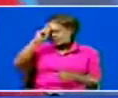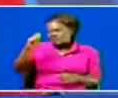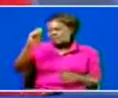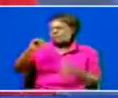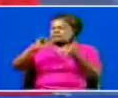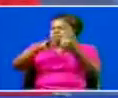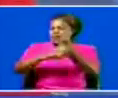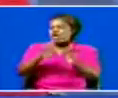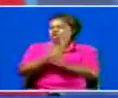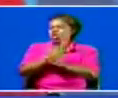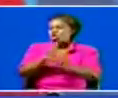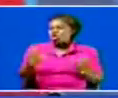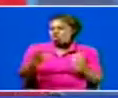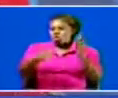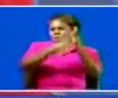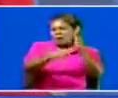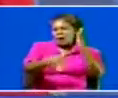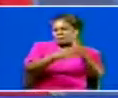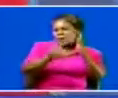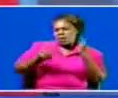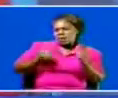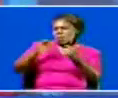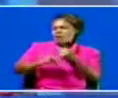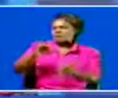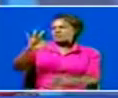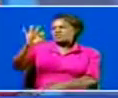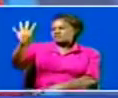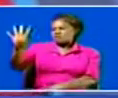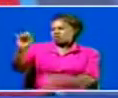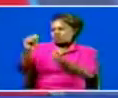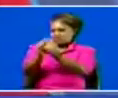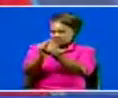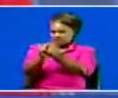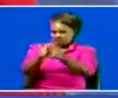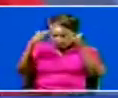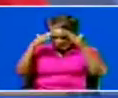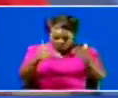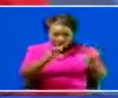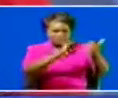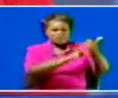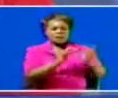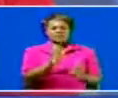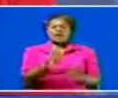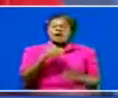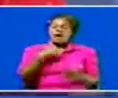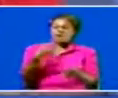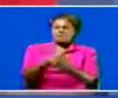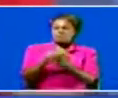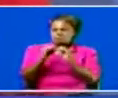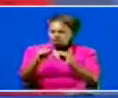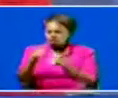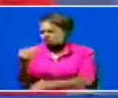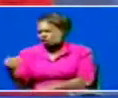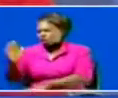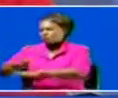Ndio. Hakuna uhodari wa wake watatu wa nne hata kumi. Simama na ile ndoa yako. Basi kama una pesa usomeshe watoto shule